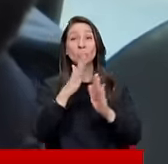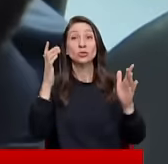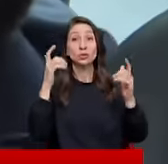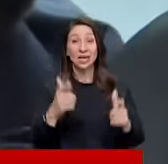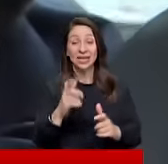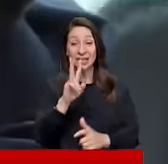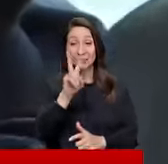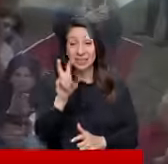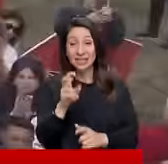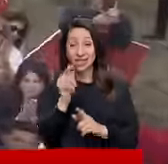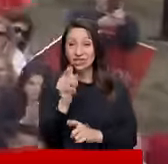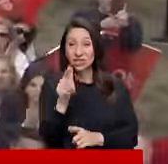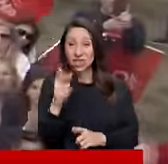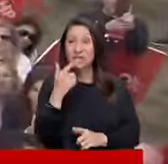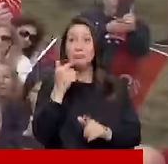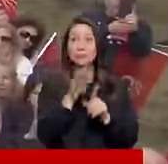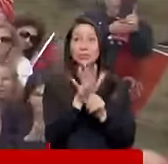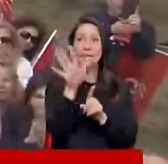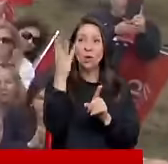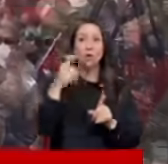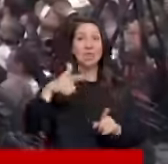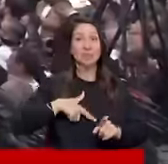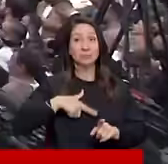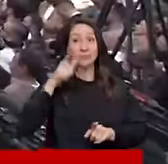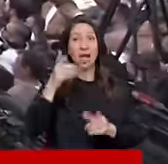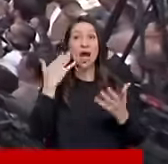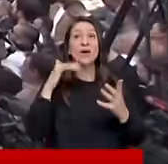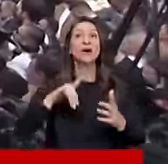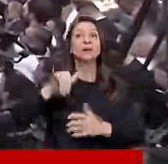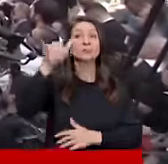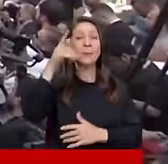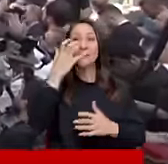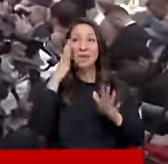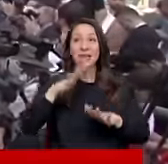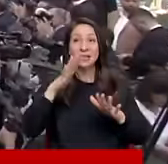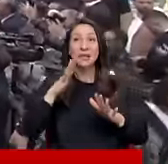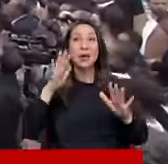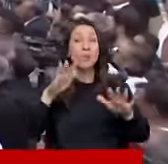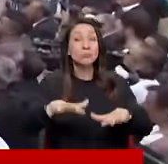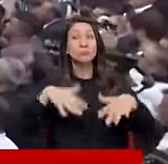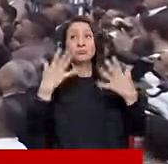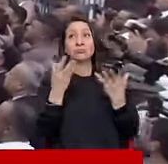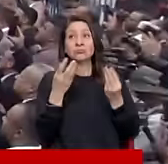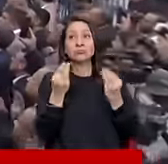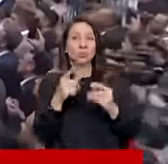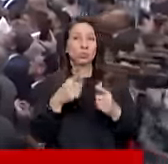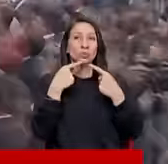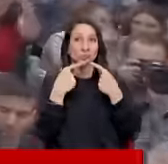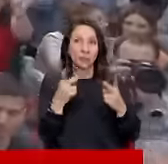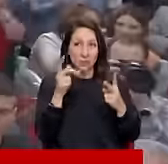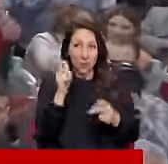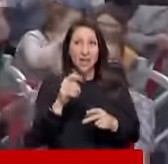büyükşehir ve 28 ilçenin kırmızıya boyandığı İzmir'de havalimanında kendisini bekleyenlerin coşkulu karşılamasında verdi bu